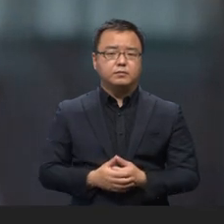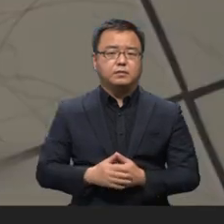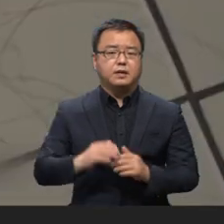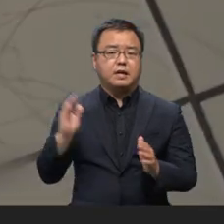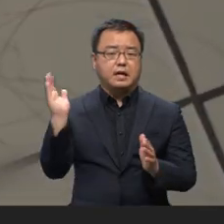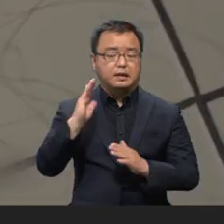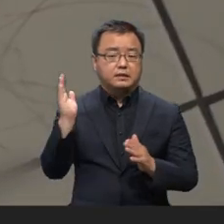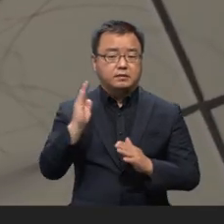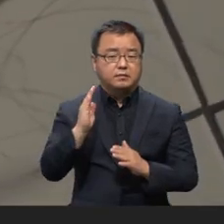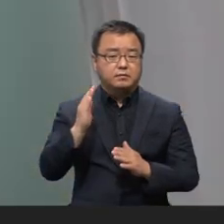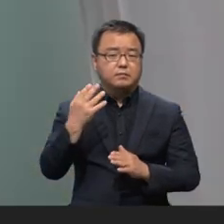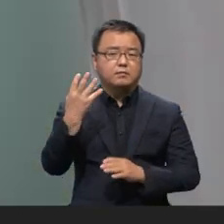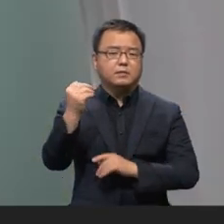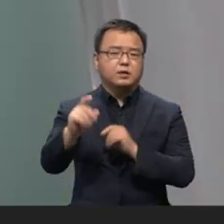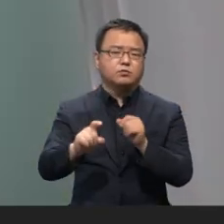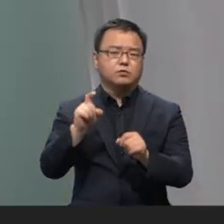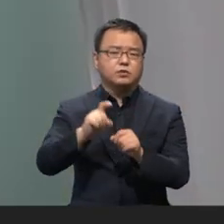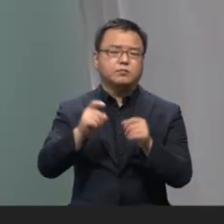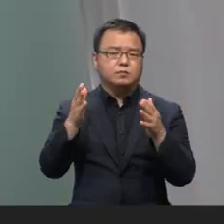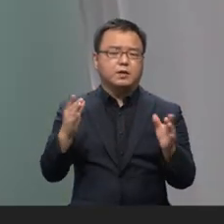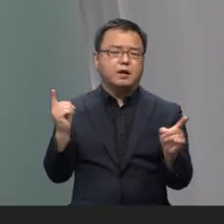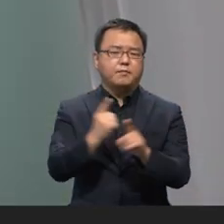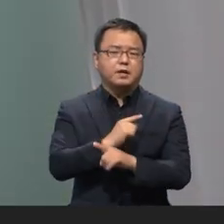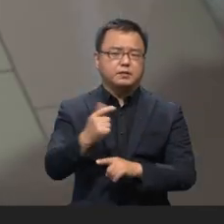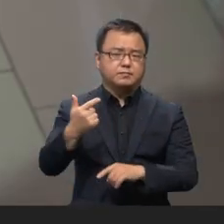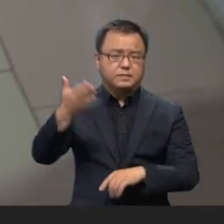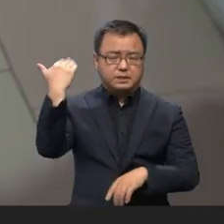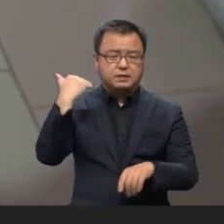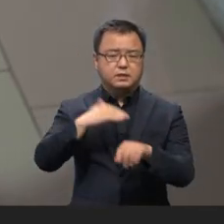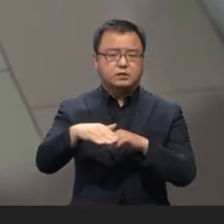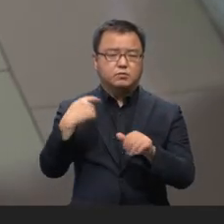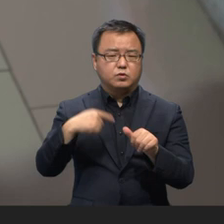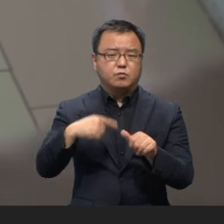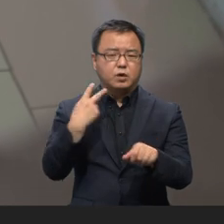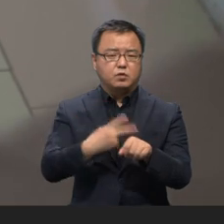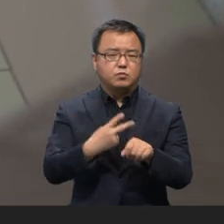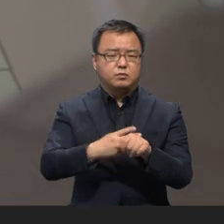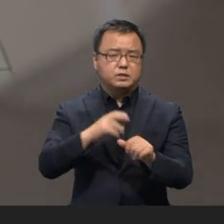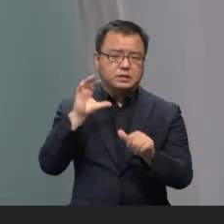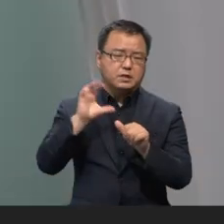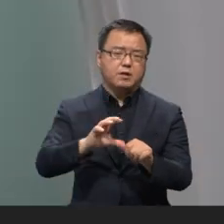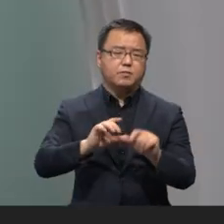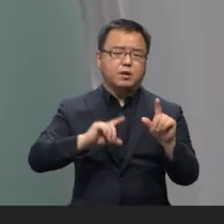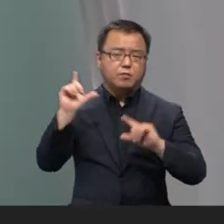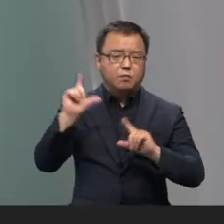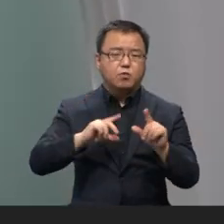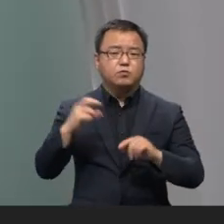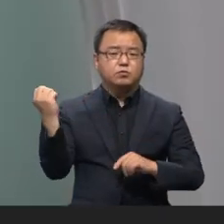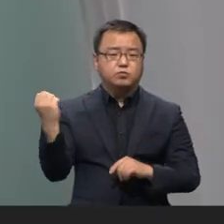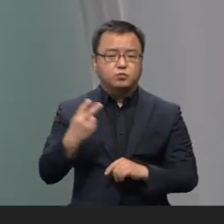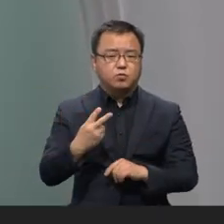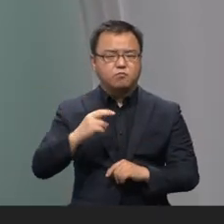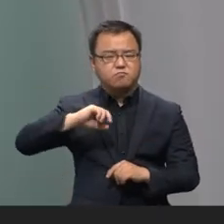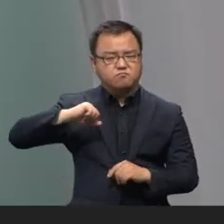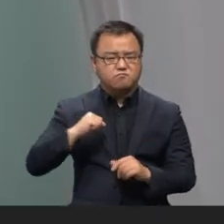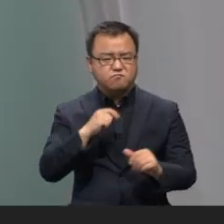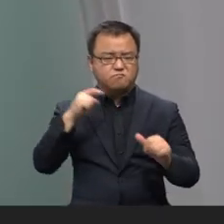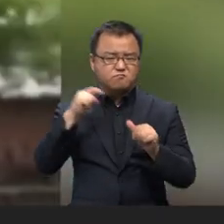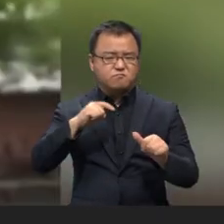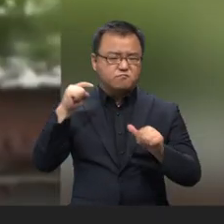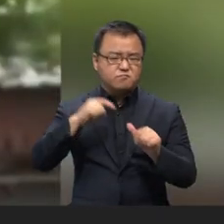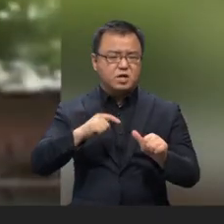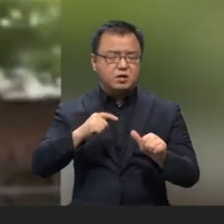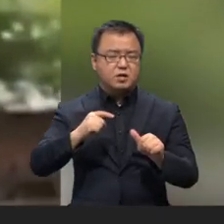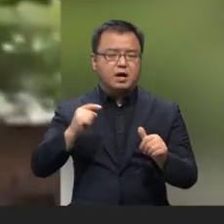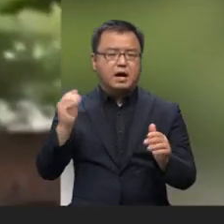학생들은 수십 년간 바뀌지 않은 구시대적 규율과 교사의 강압적인 태도, 그리고 복종만을 강요하며